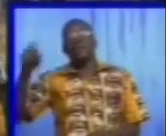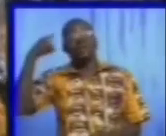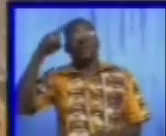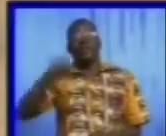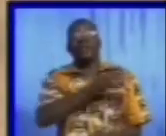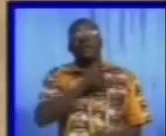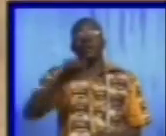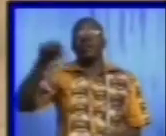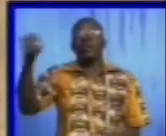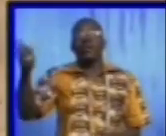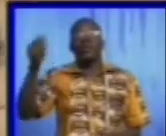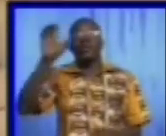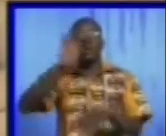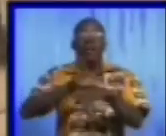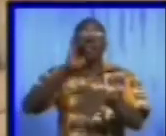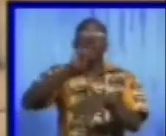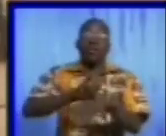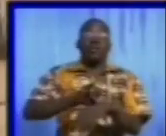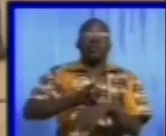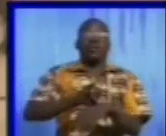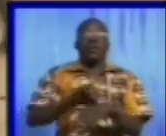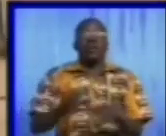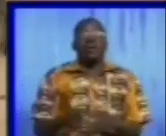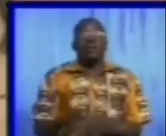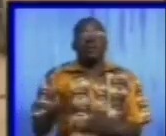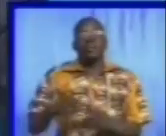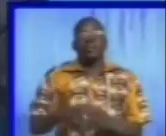l'artiste vital de la Côte d'Ivoire.